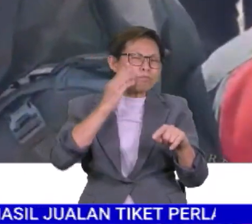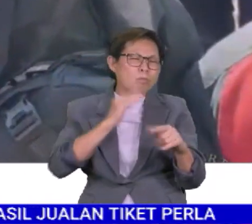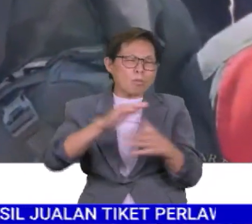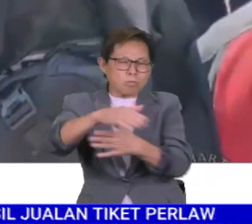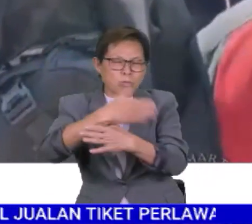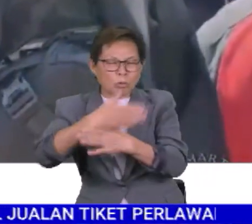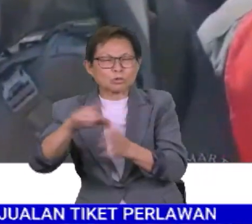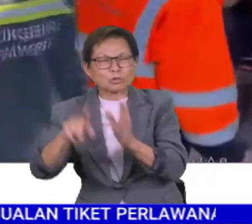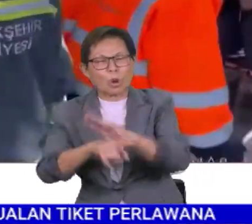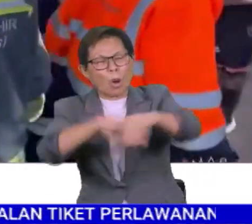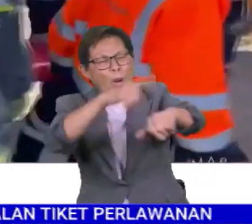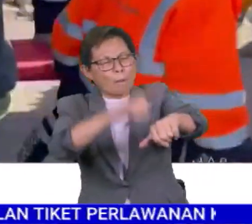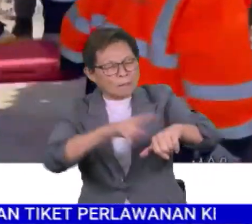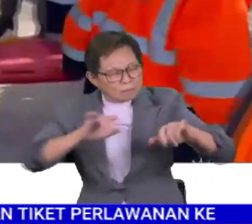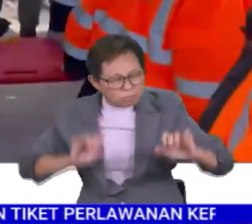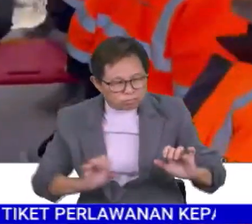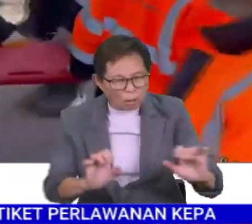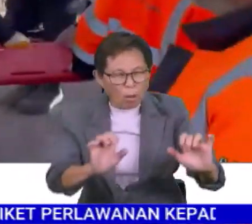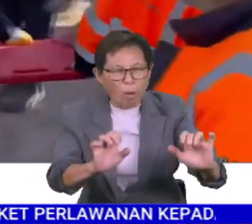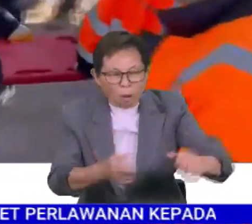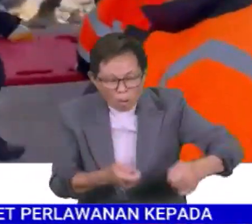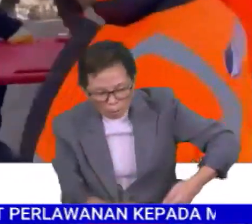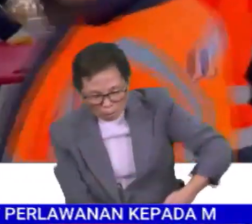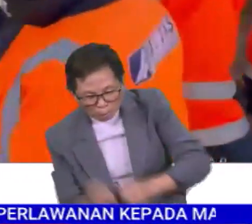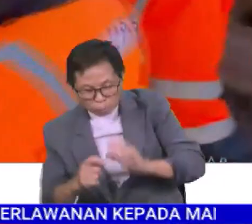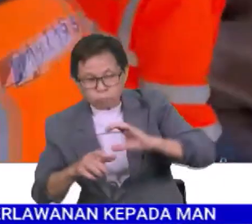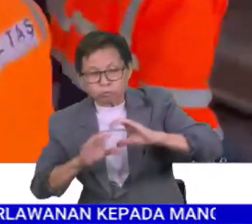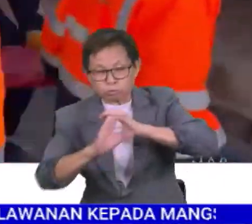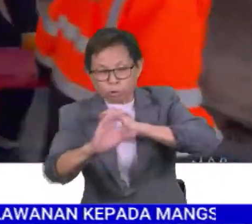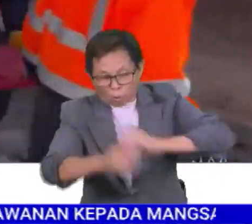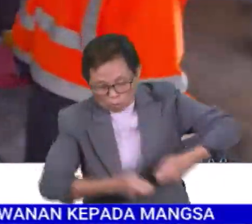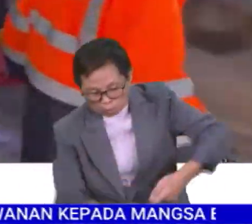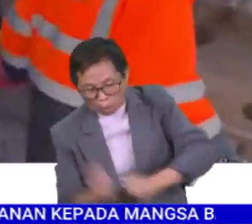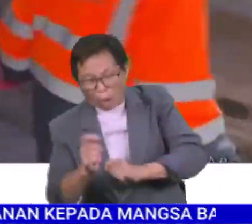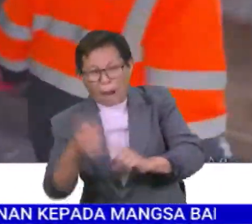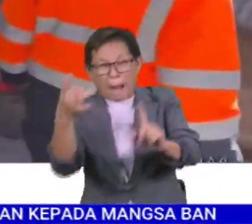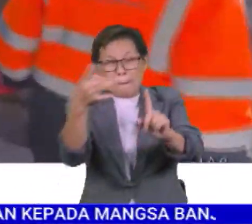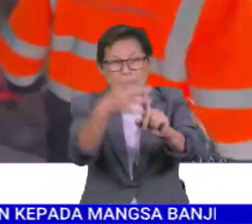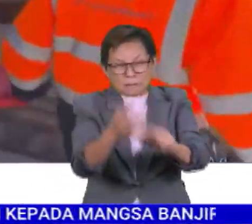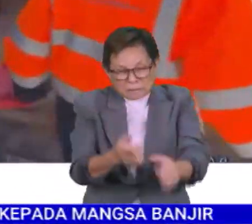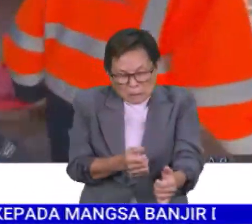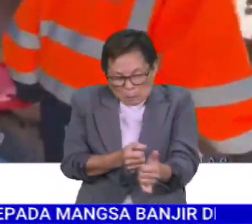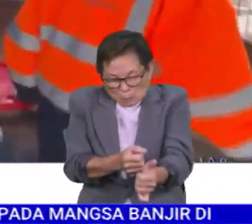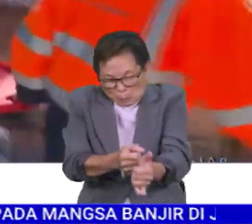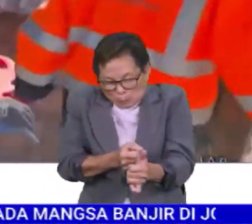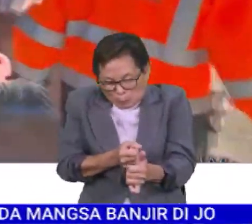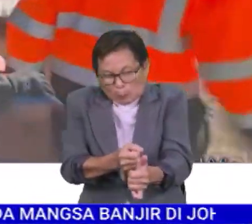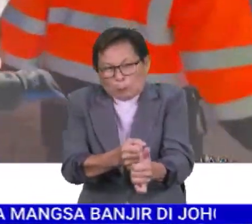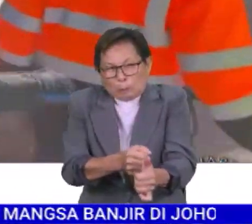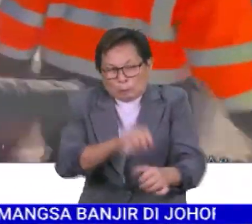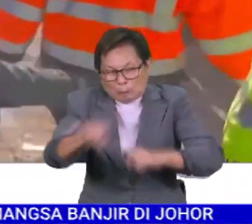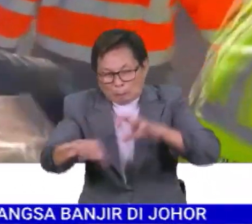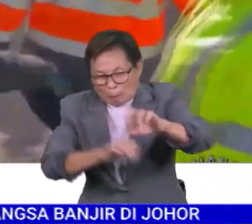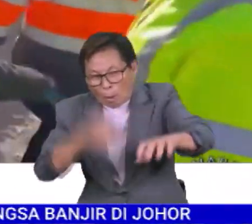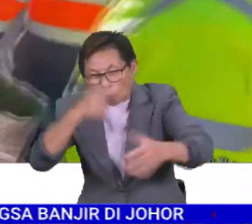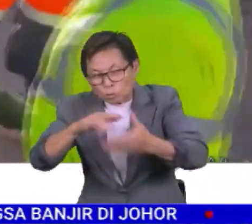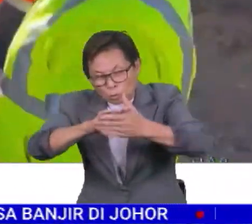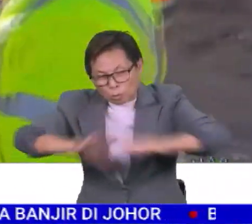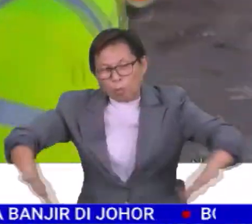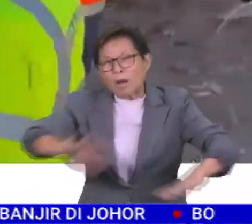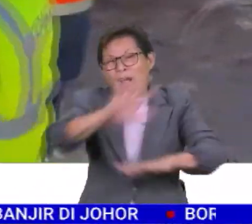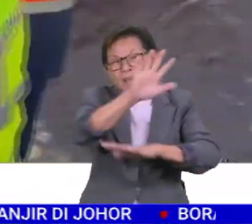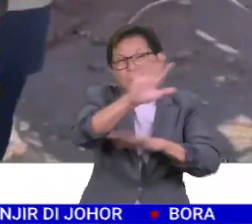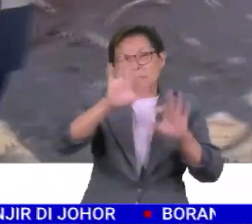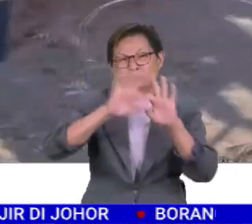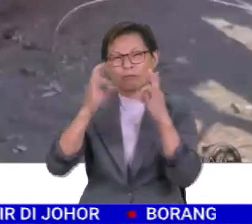dikongsi seperti detik-detik cemas menggali terowong dan memotong besi konkrit berselirat bagi menyelamatkan